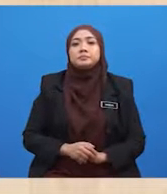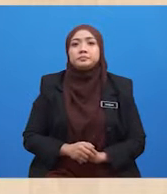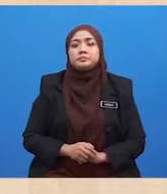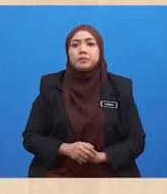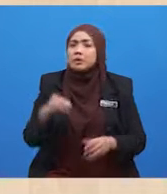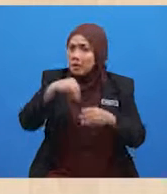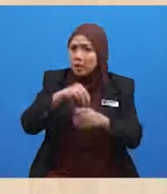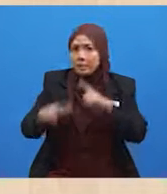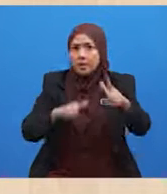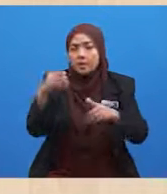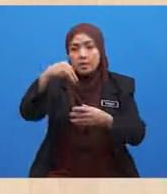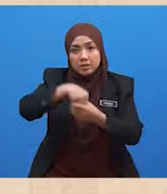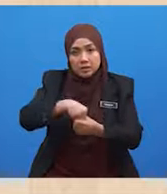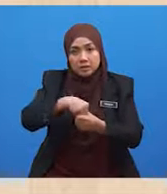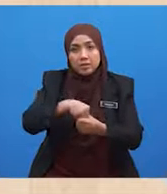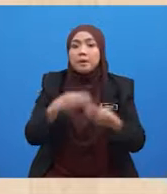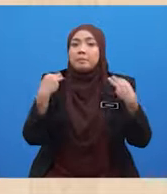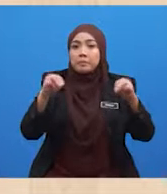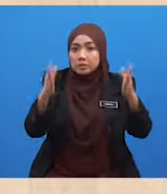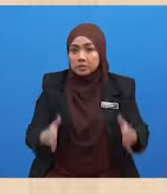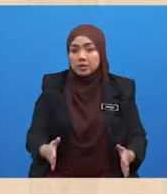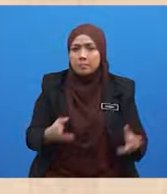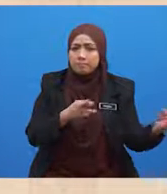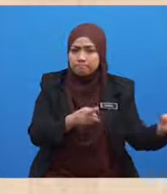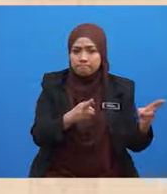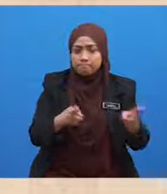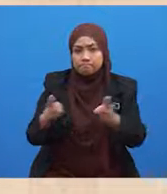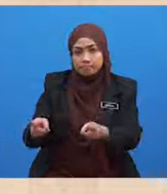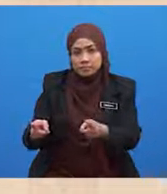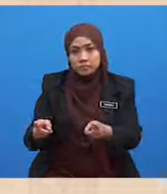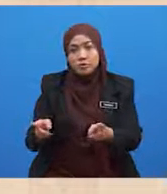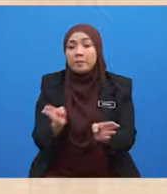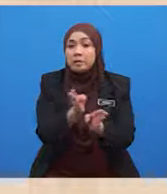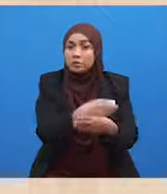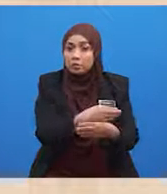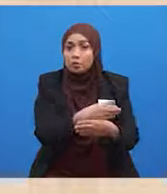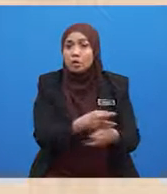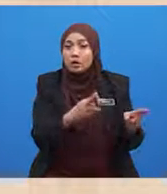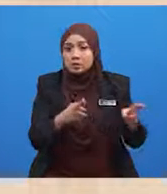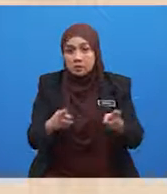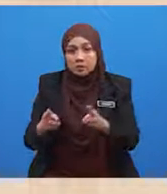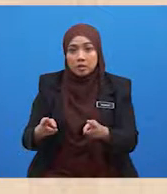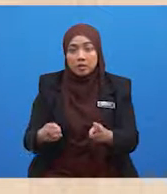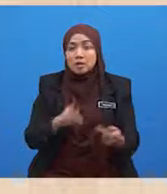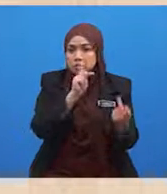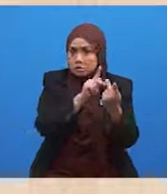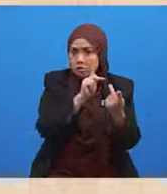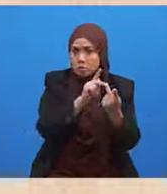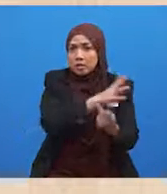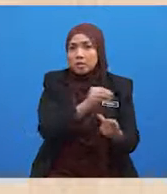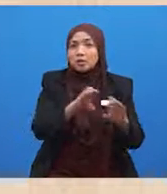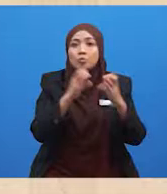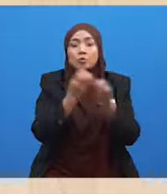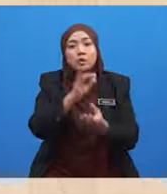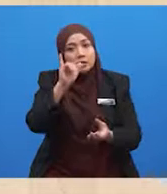langkah ini memasang merancang dan membentuk strategi pemasaran yang sesuai dengan produk dan segmen